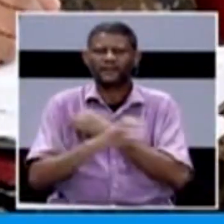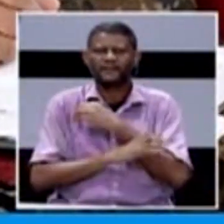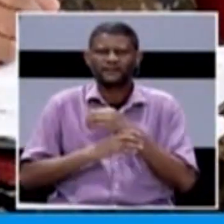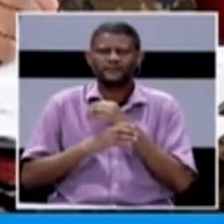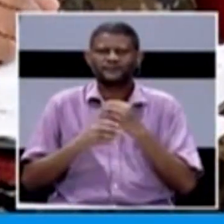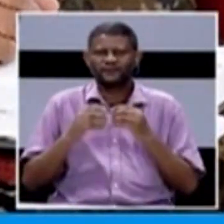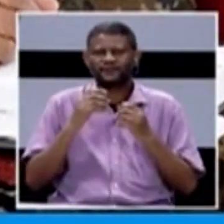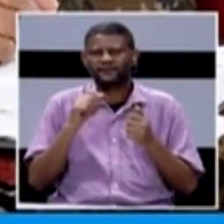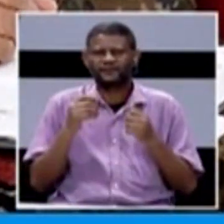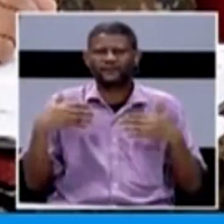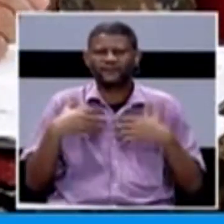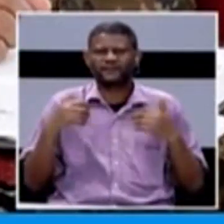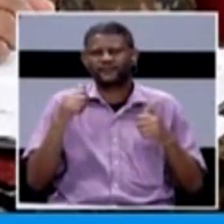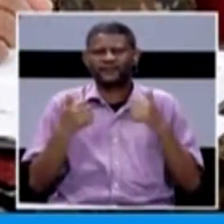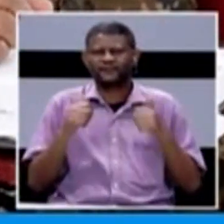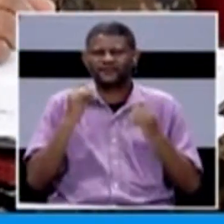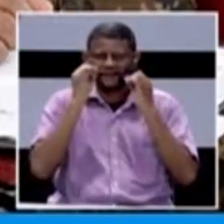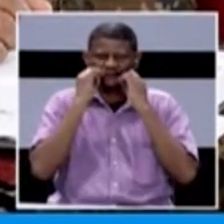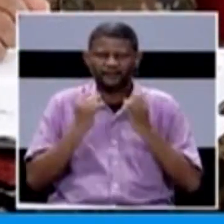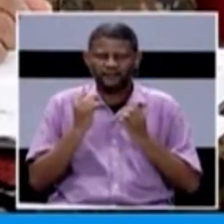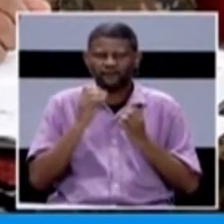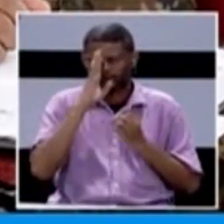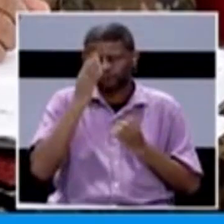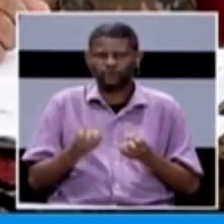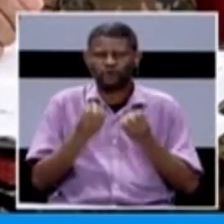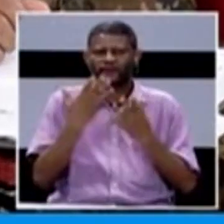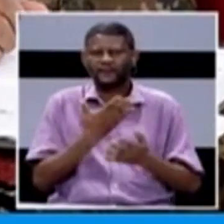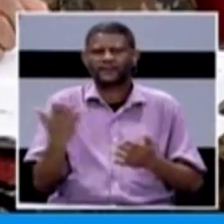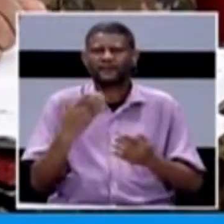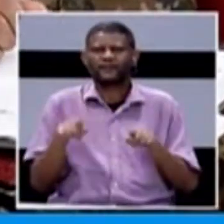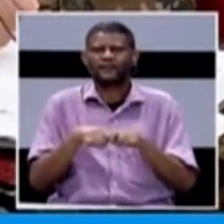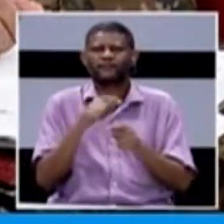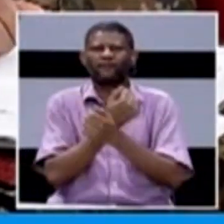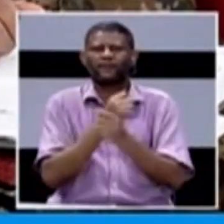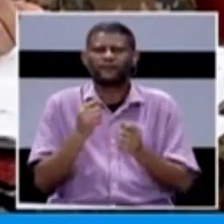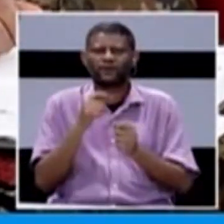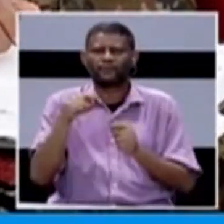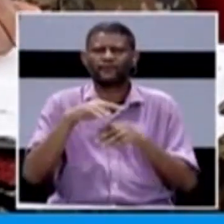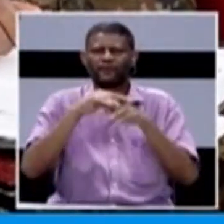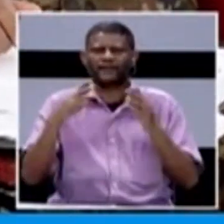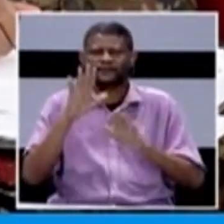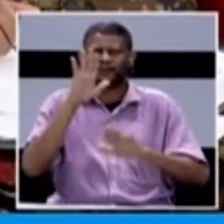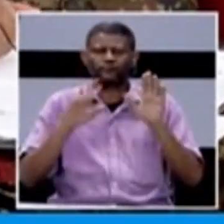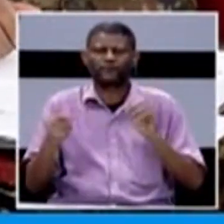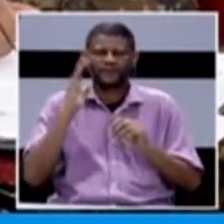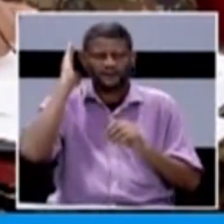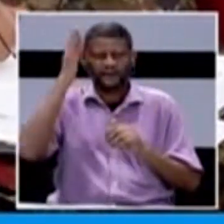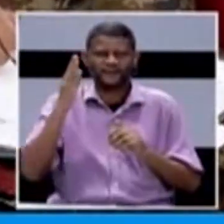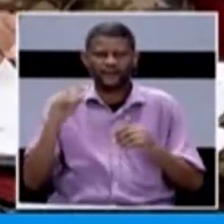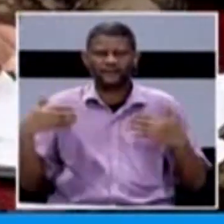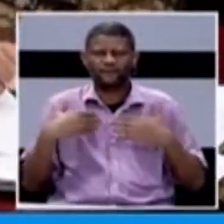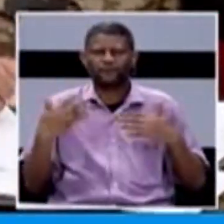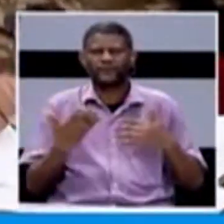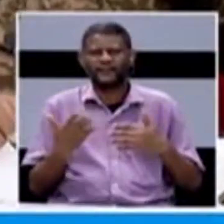ብዝተኣሳሰረ ስግኣት ሰላምን ጸጥታን ዝፈጥሩ ብዙሓት ጉዳያት ከም ዝፈትሐ ኣብቲ መድረኽ ዝተገምገመ እንትኾን ንቐጻሊ ስግኣት ዝፈጥሩ ጉዳያት